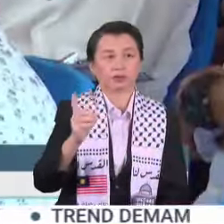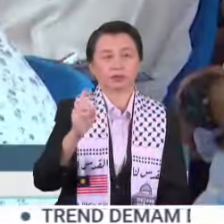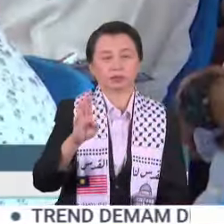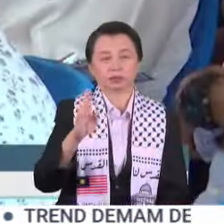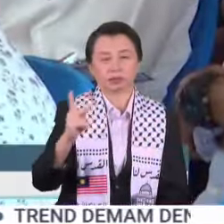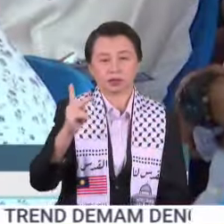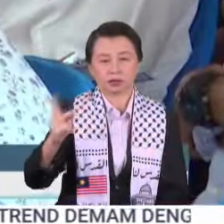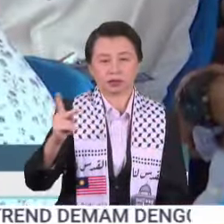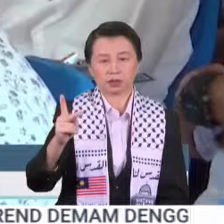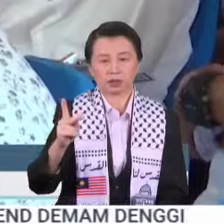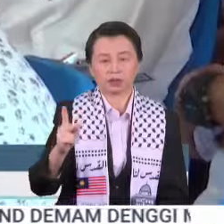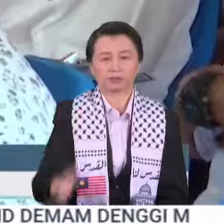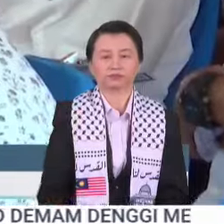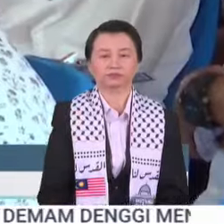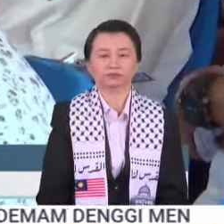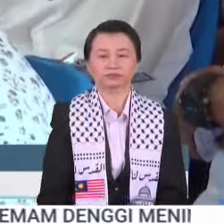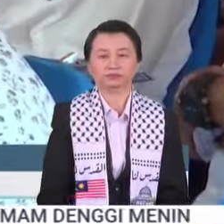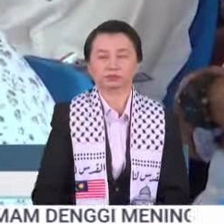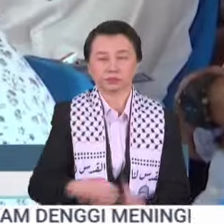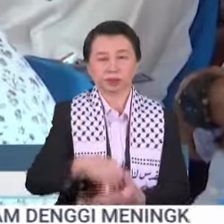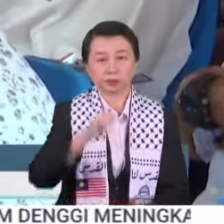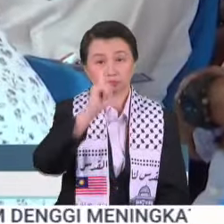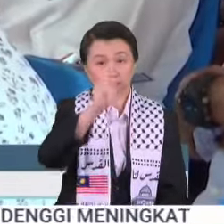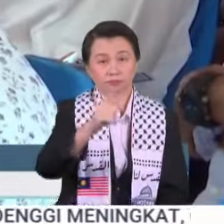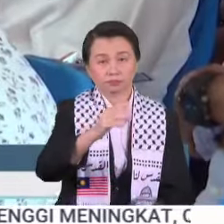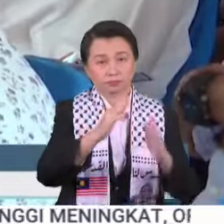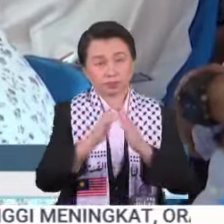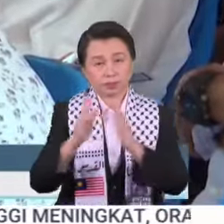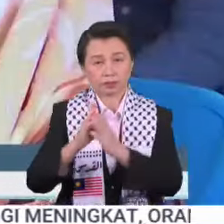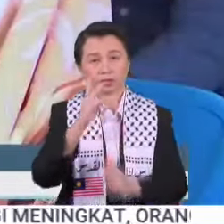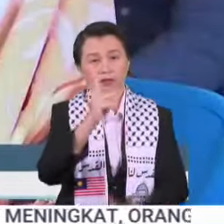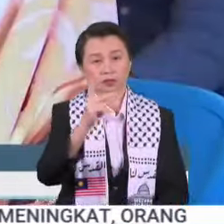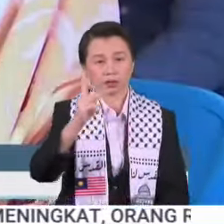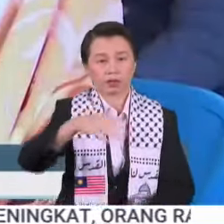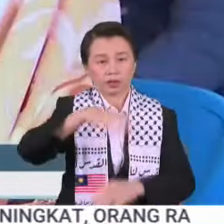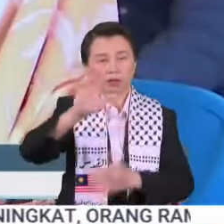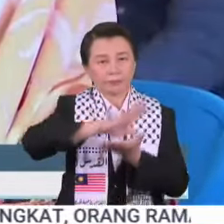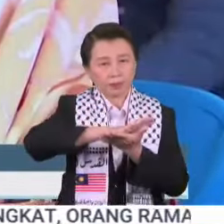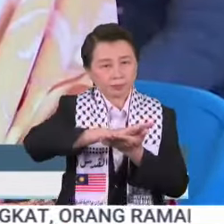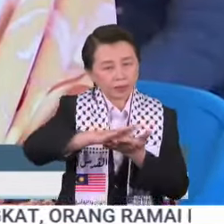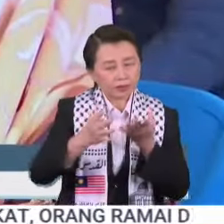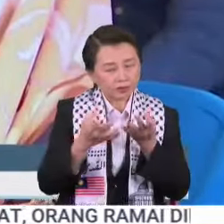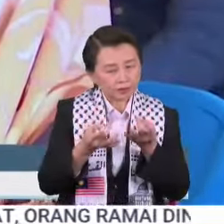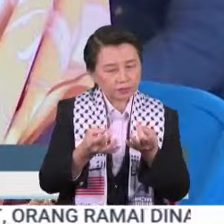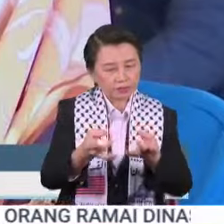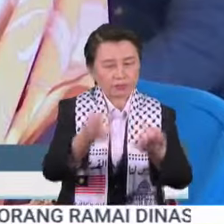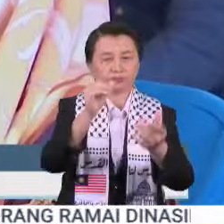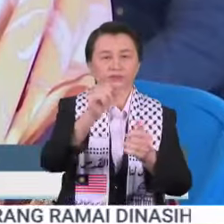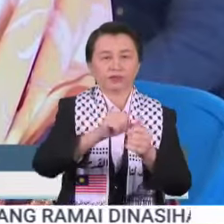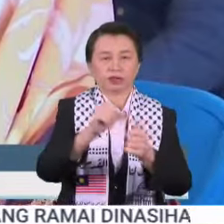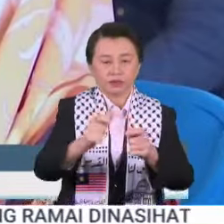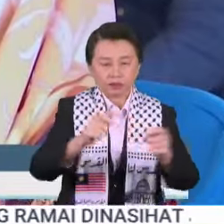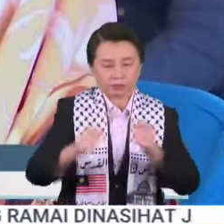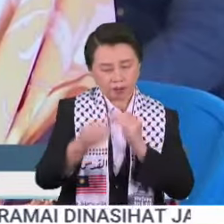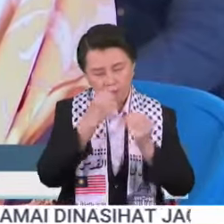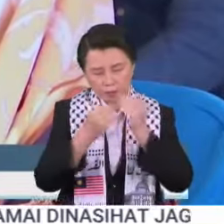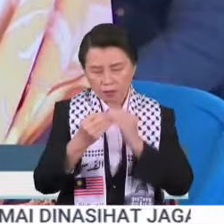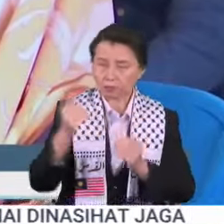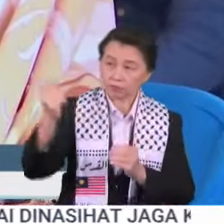menerusi inisiatif Love KK dalam memastikan Bandaraya Kota Kinabalu lebih bersih. Katanya setiap premis makanan